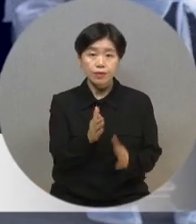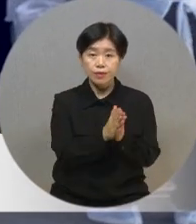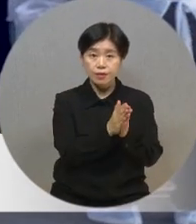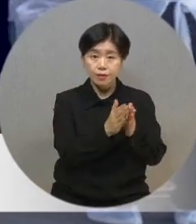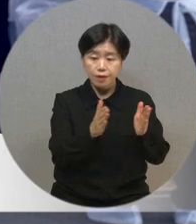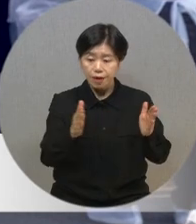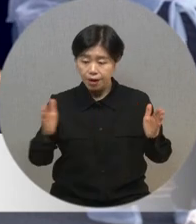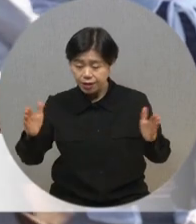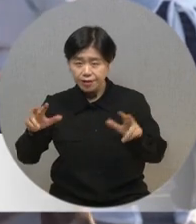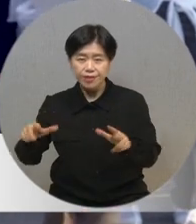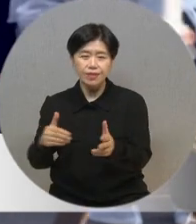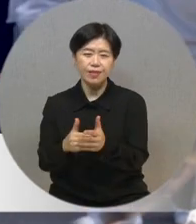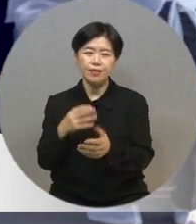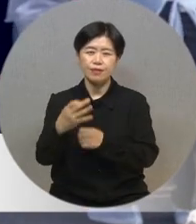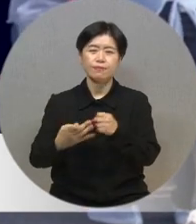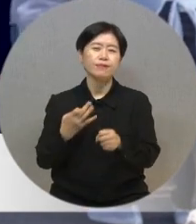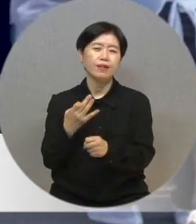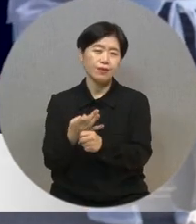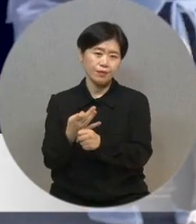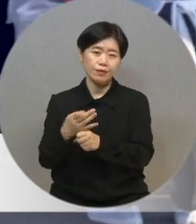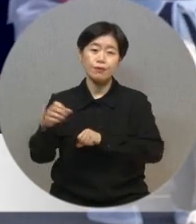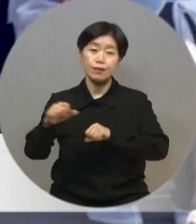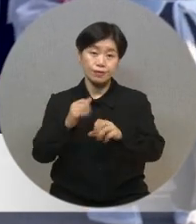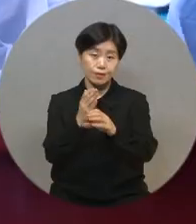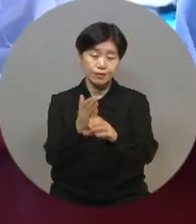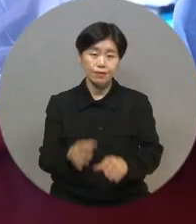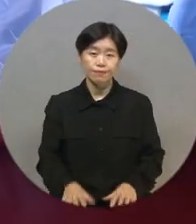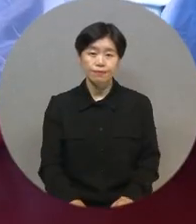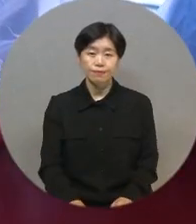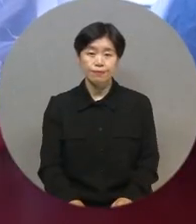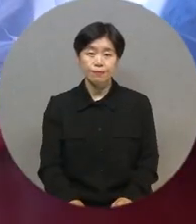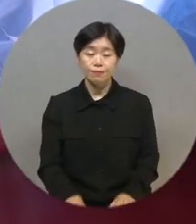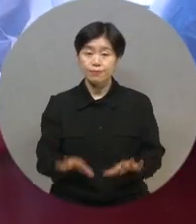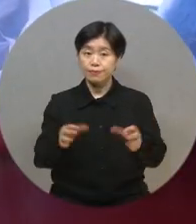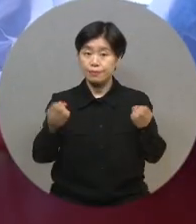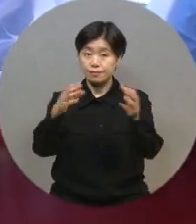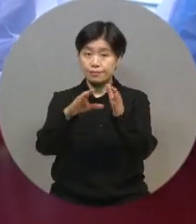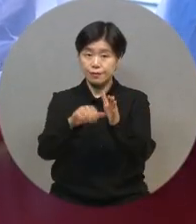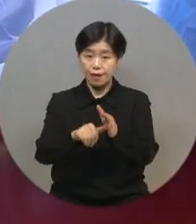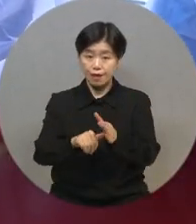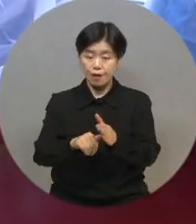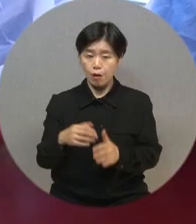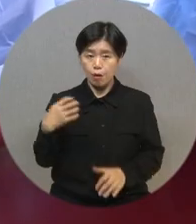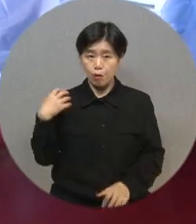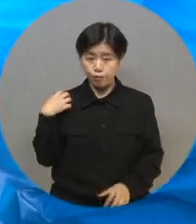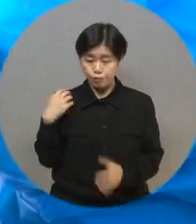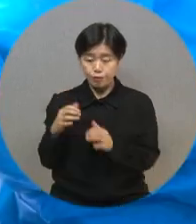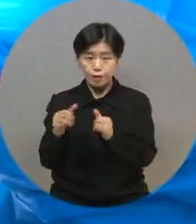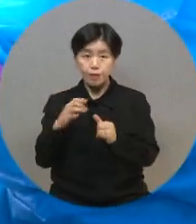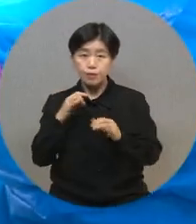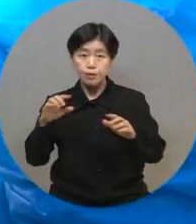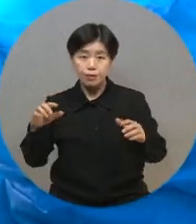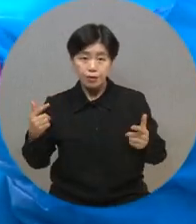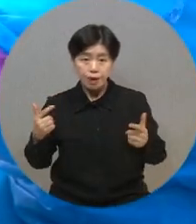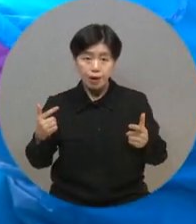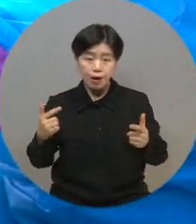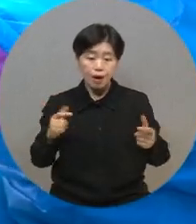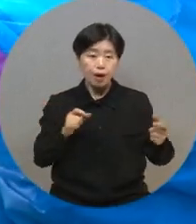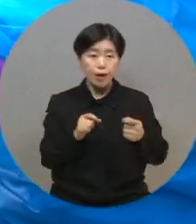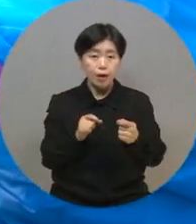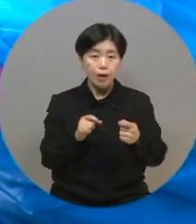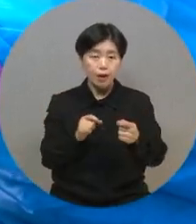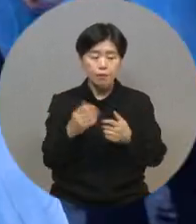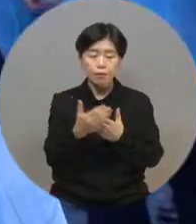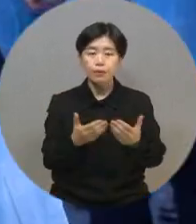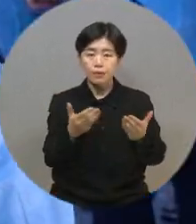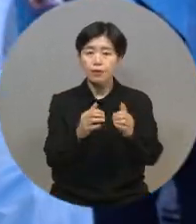이제 14회차로 활동을 하게 되었습니다. 이번 행사에는 임직원뿐 아니라 인근 지역에 거주하는 봉사 활동가들이